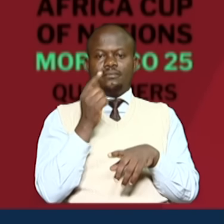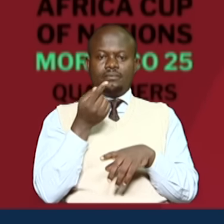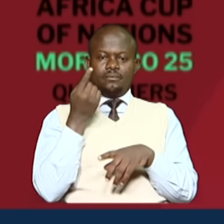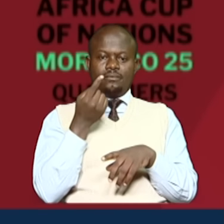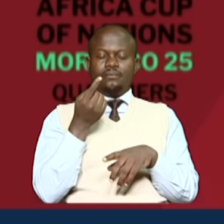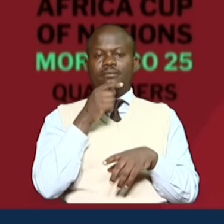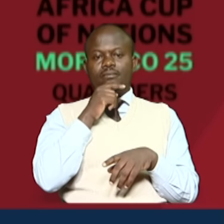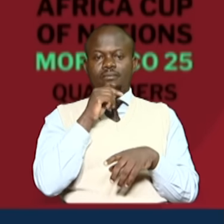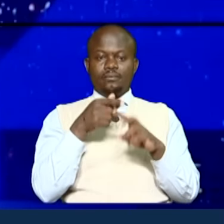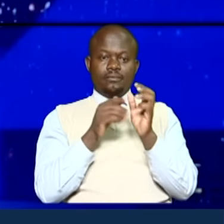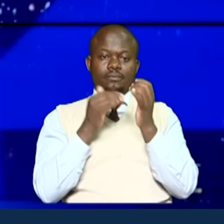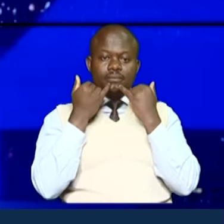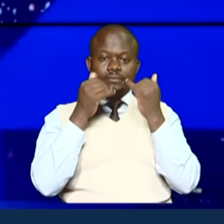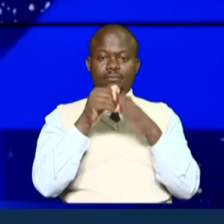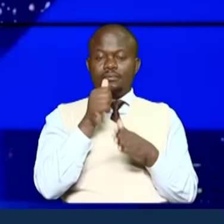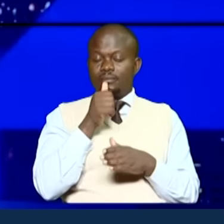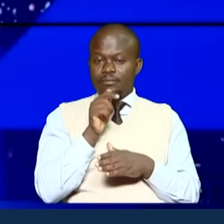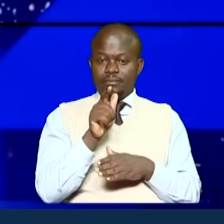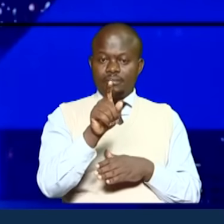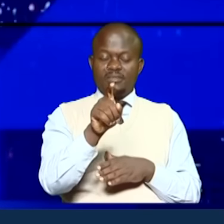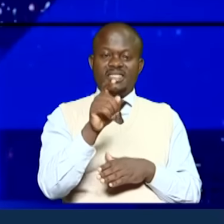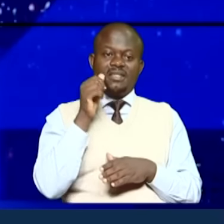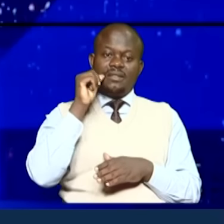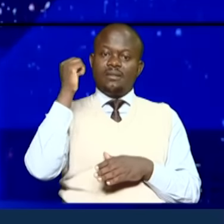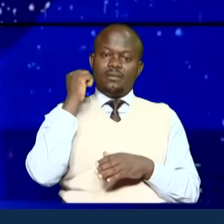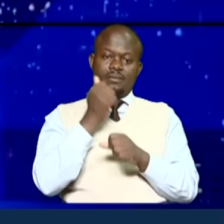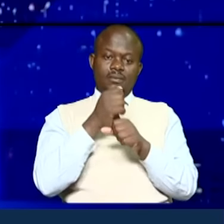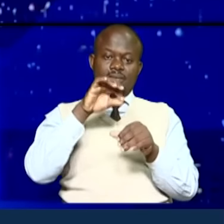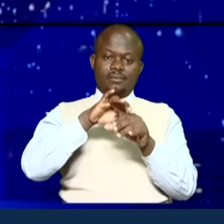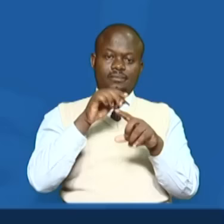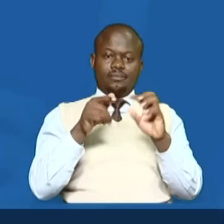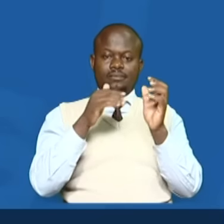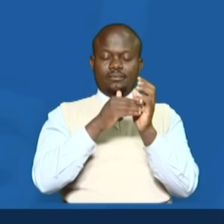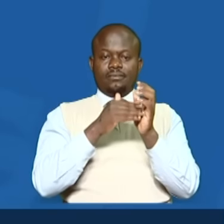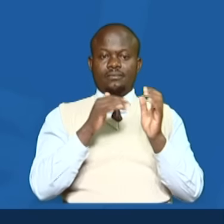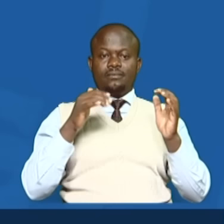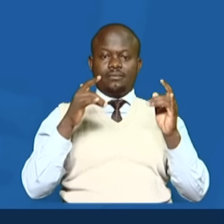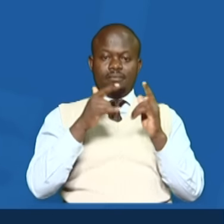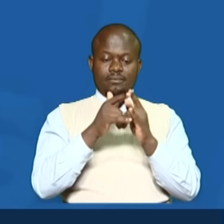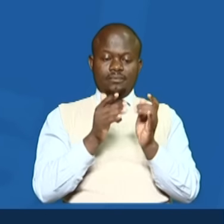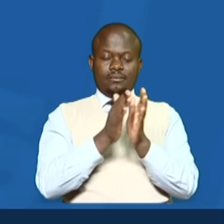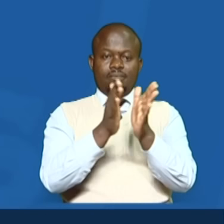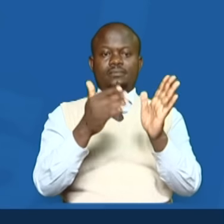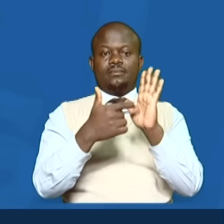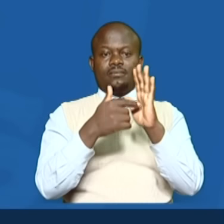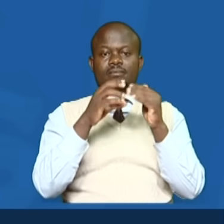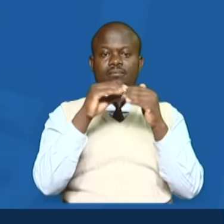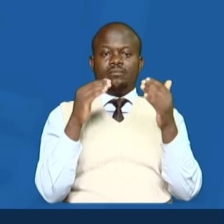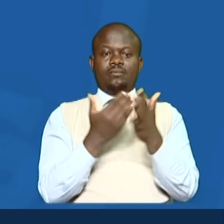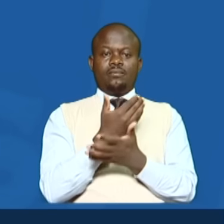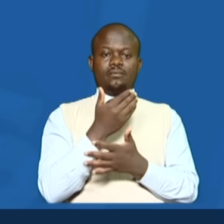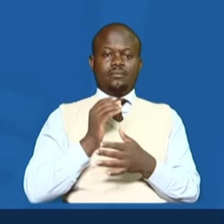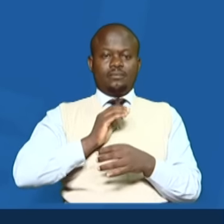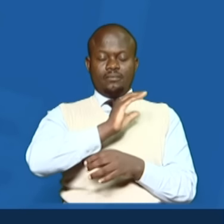aba basore. Reka kandi mubwire ko muri Lyon Sport nabo ku munsi w'ejo bakoze amatora ndetse na asambleye kugira ngo berekane abayobozi bashya, aho nka